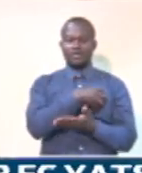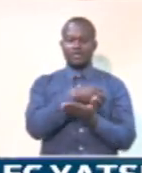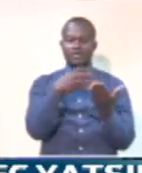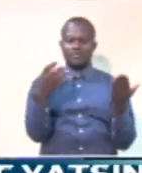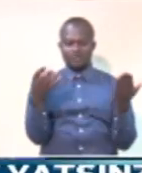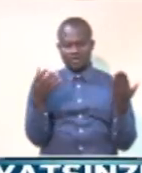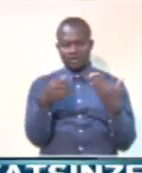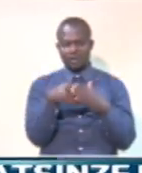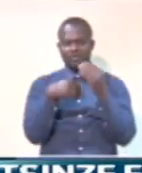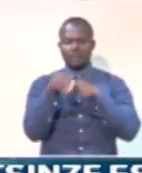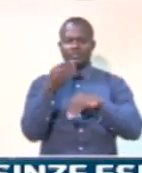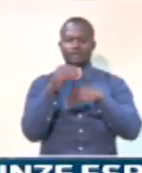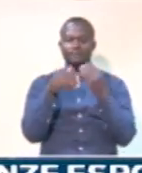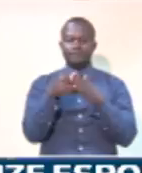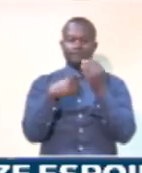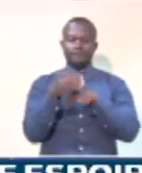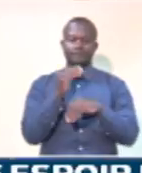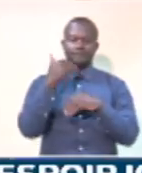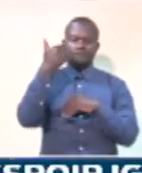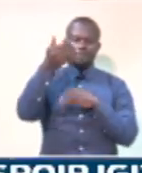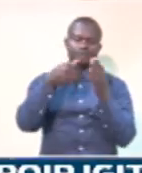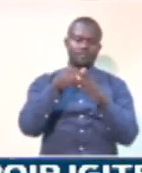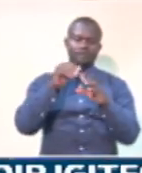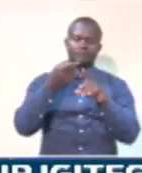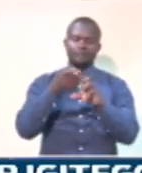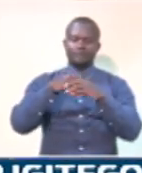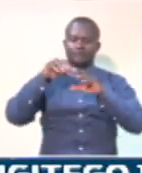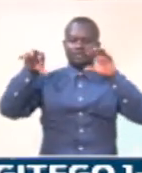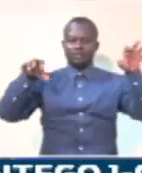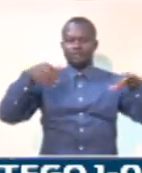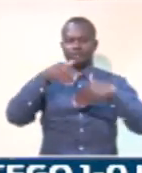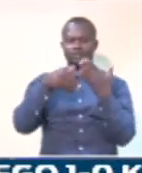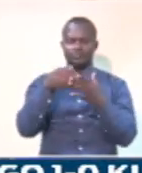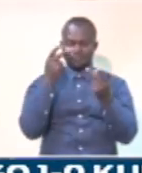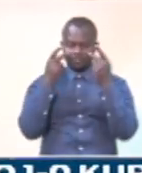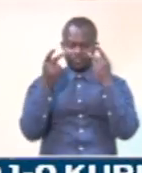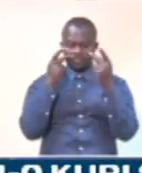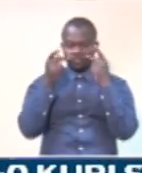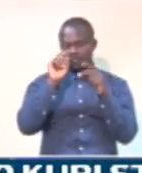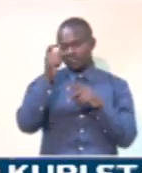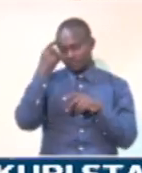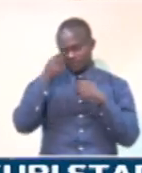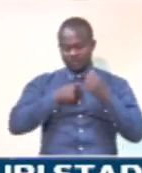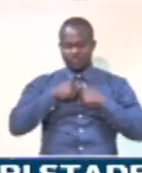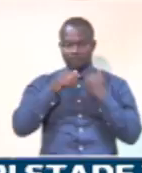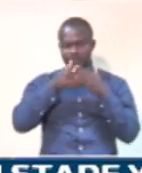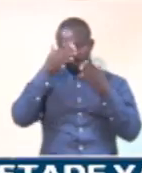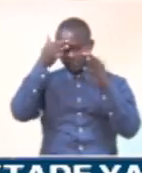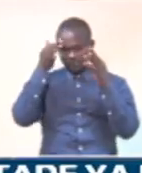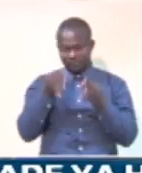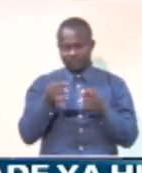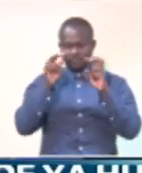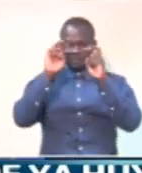transport y'ibicuruzwa, ibicuruzwa bigenda biva hirya no hino. Ibyo rero byose nibyo byarebweho guverinoma y'u Rwanda ifata icyemezo